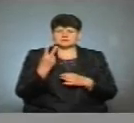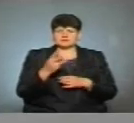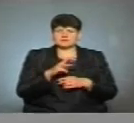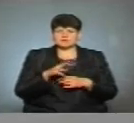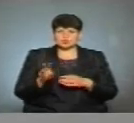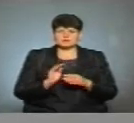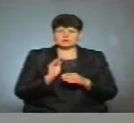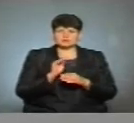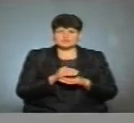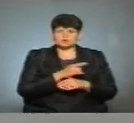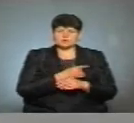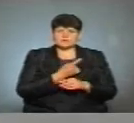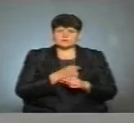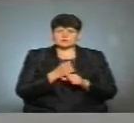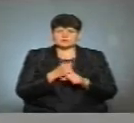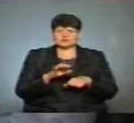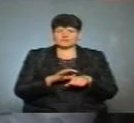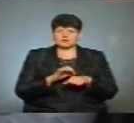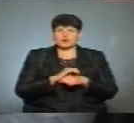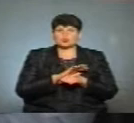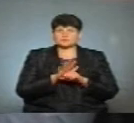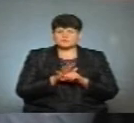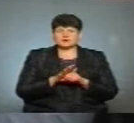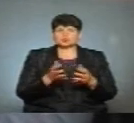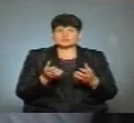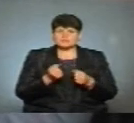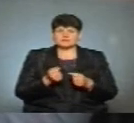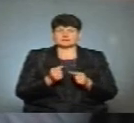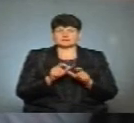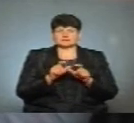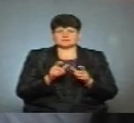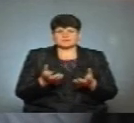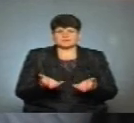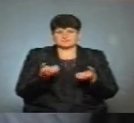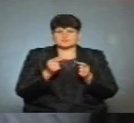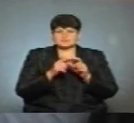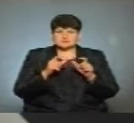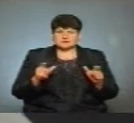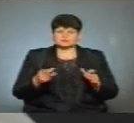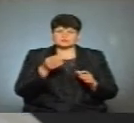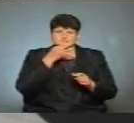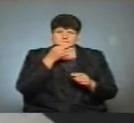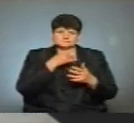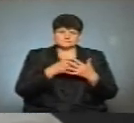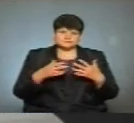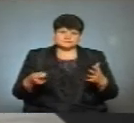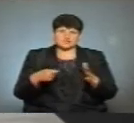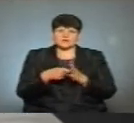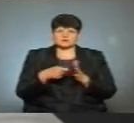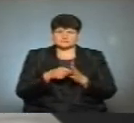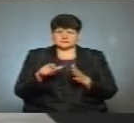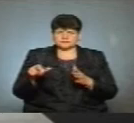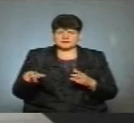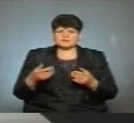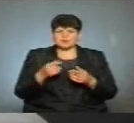медикам, які працюють з хворими на коронавірус, утримання закладу, ліки та харчування для пацієнтів. Загалом для роботи в фтизіопульмонологічному центру на рік